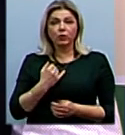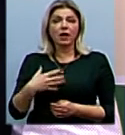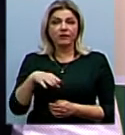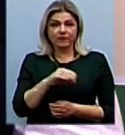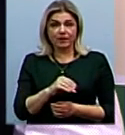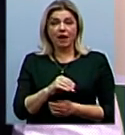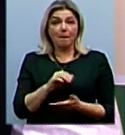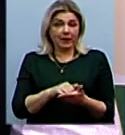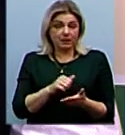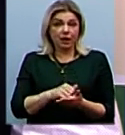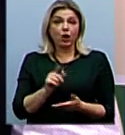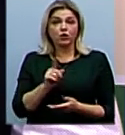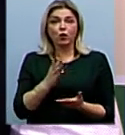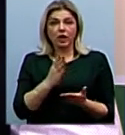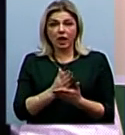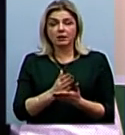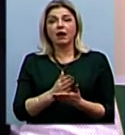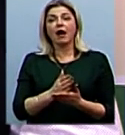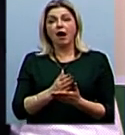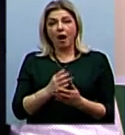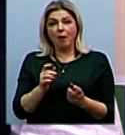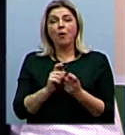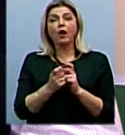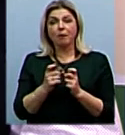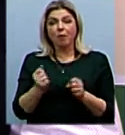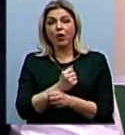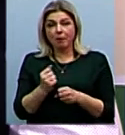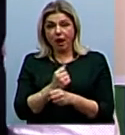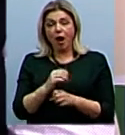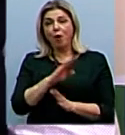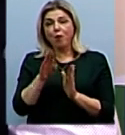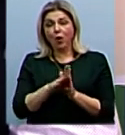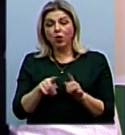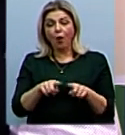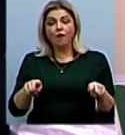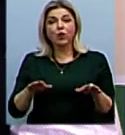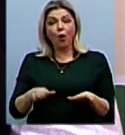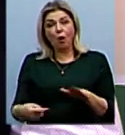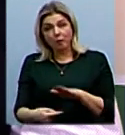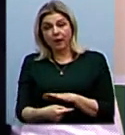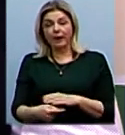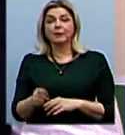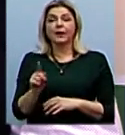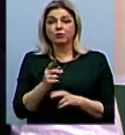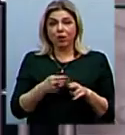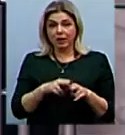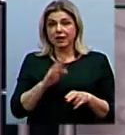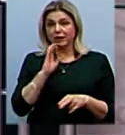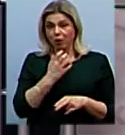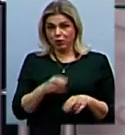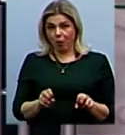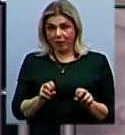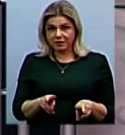признаки, что идет борьба бульдога под ковром. То есть даже то, что выполнение закона вот, вызывает серьезные опасения,